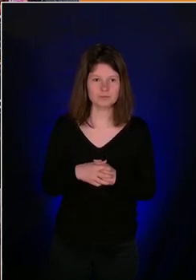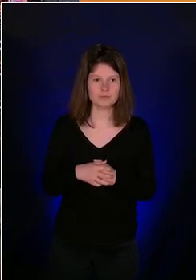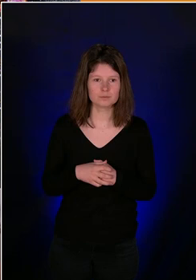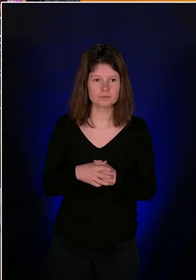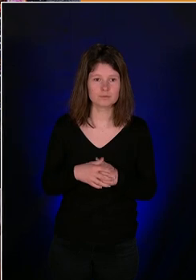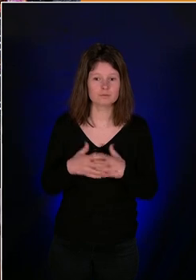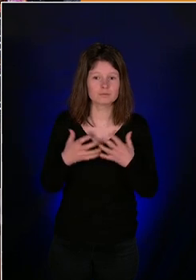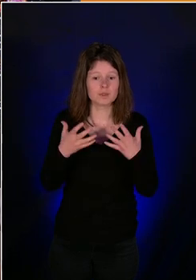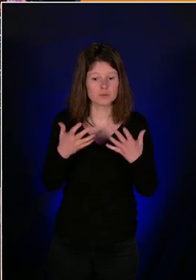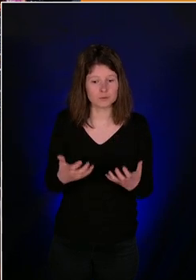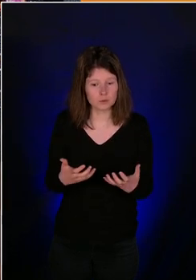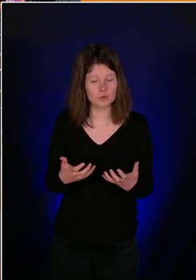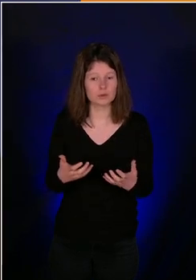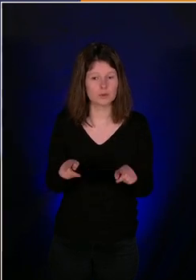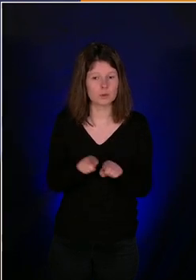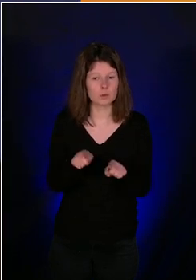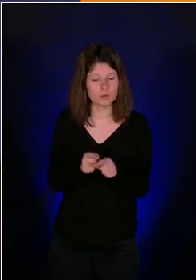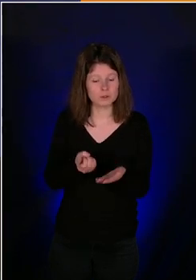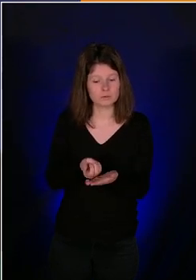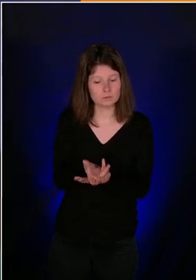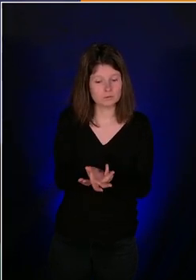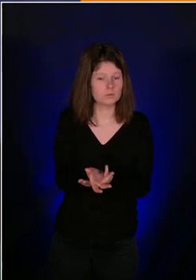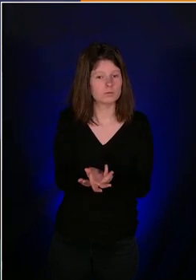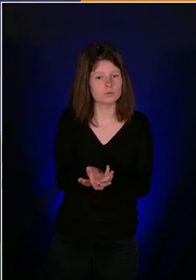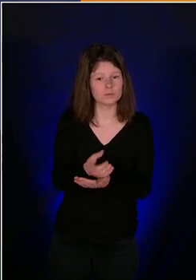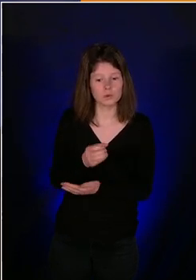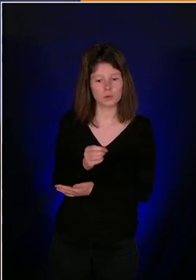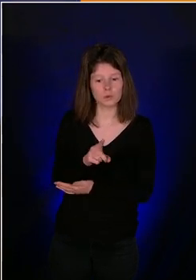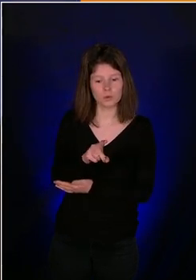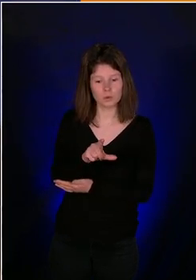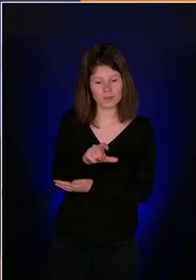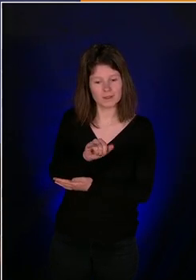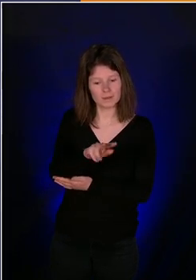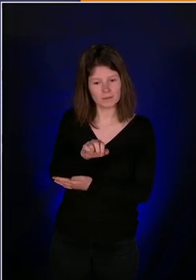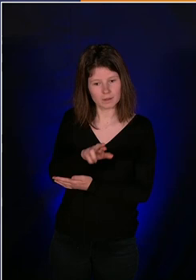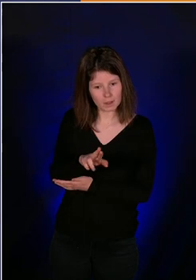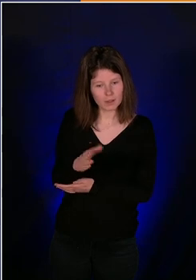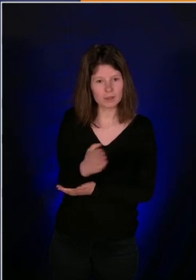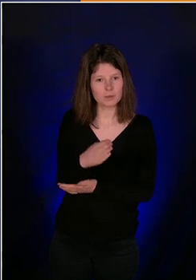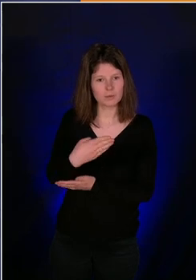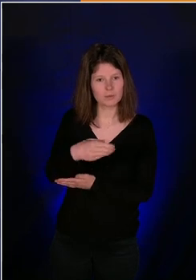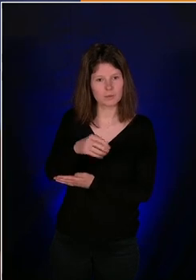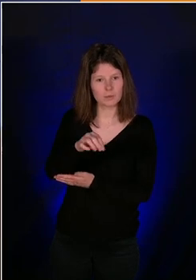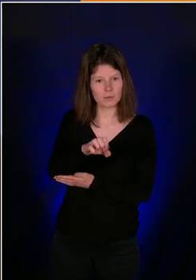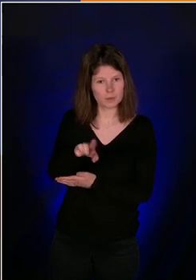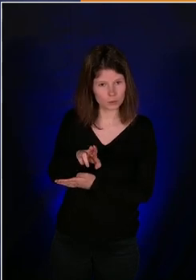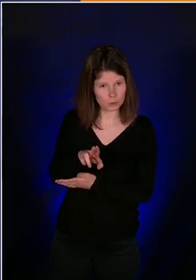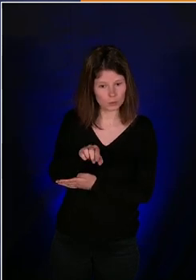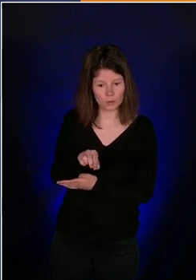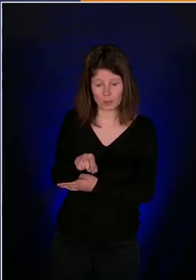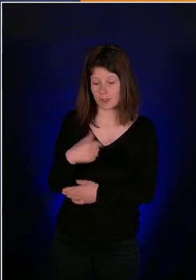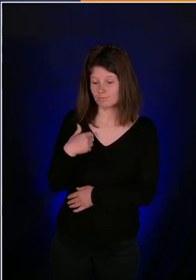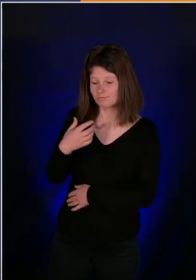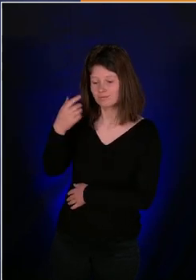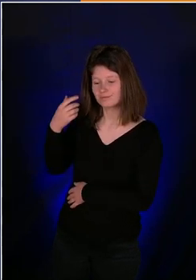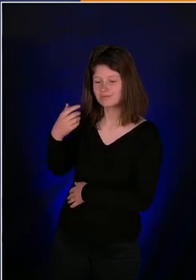Enfin, je voulais aussi passer un message à Olivier Matteux. Donc, j'ai dit que Philippe était célèbre par ses moustaches. Olivier